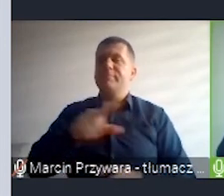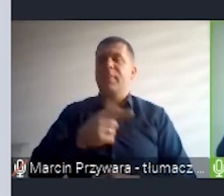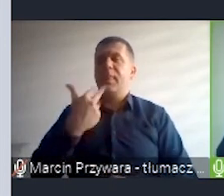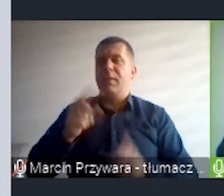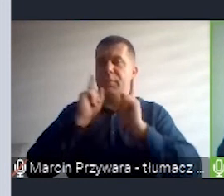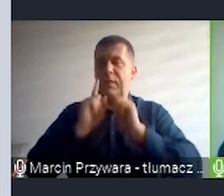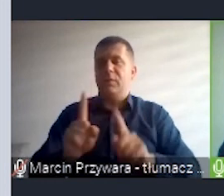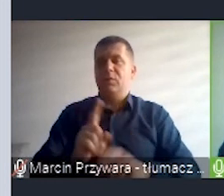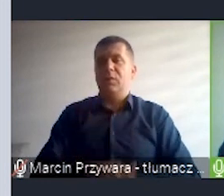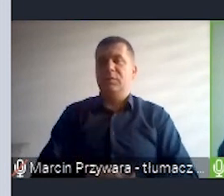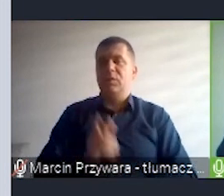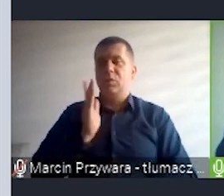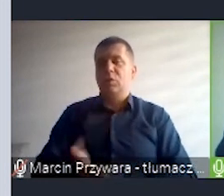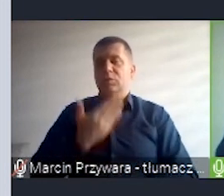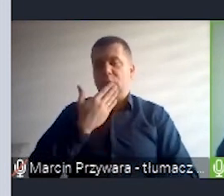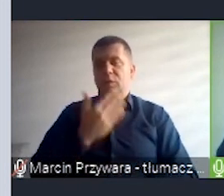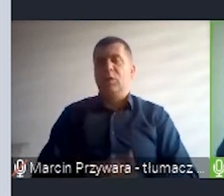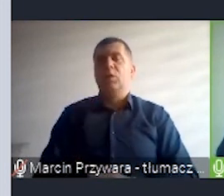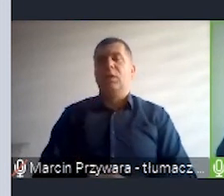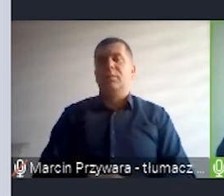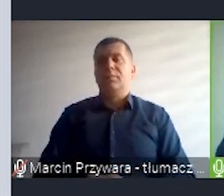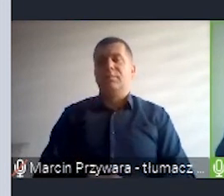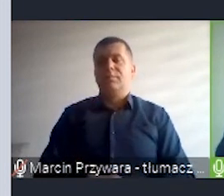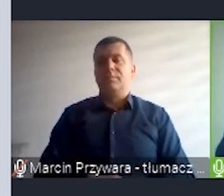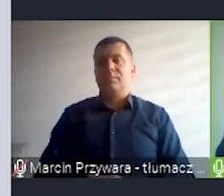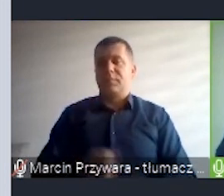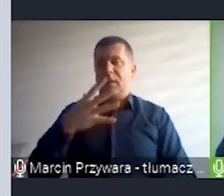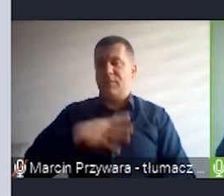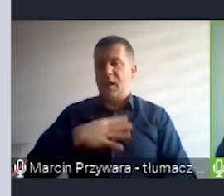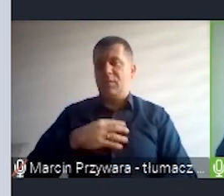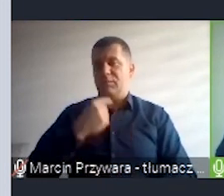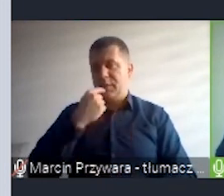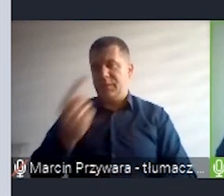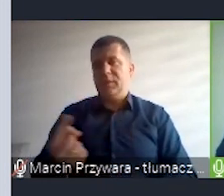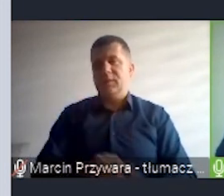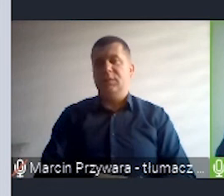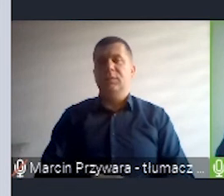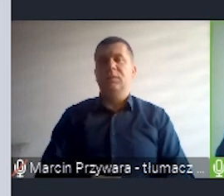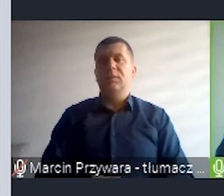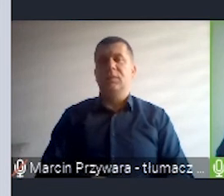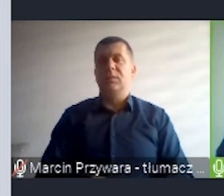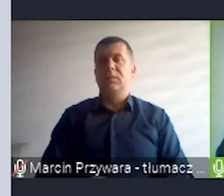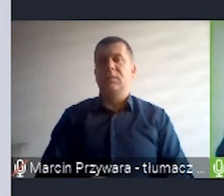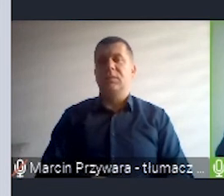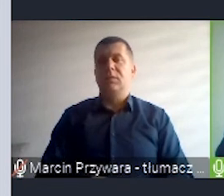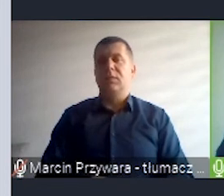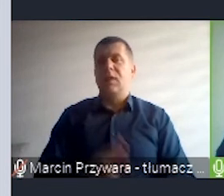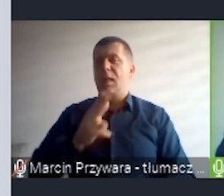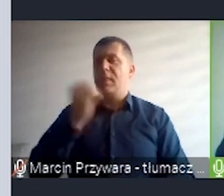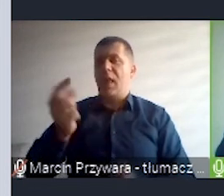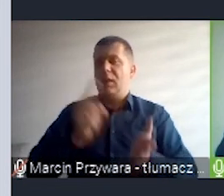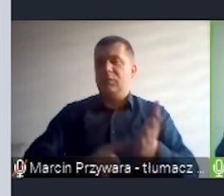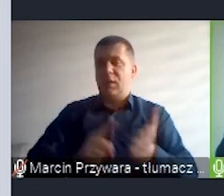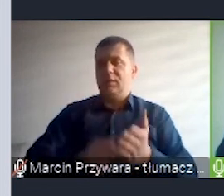nieprawidłowości, o których Państwu już mówiłem, warto podkreślić te, które są